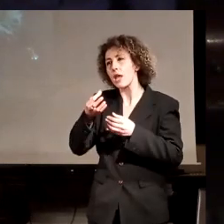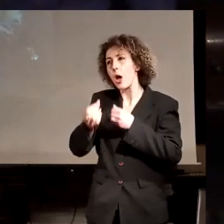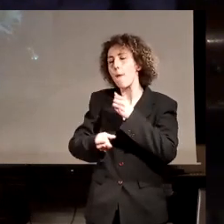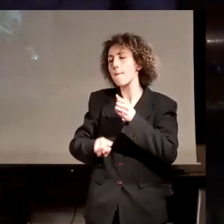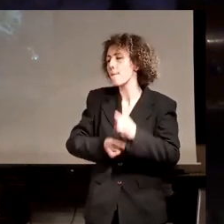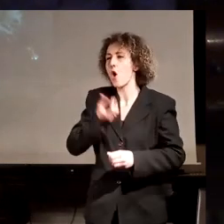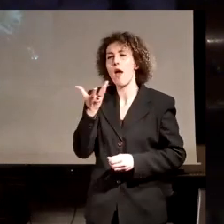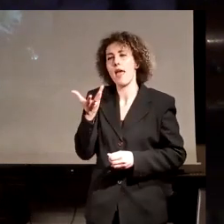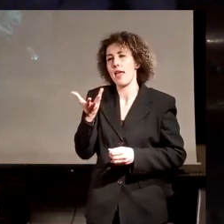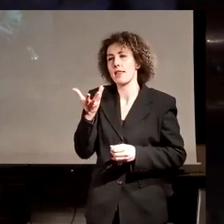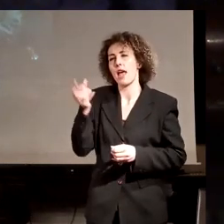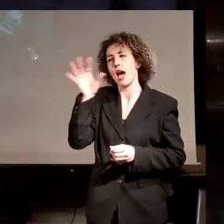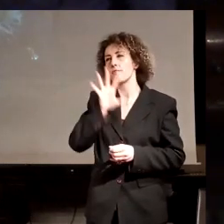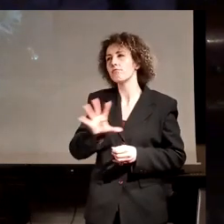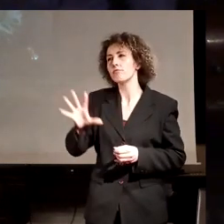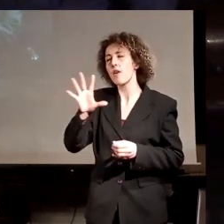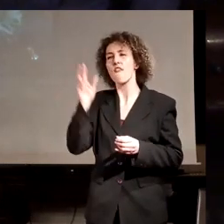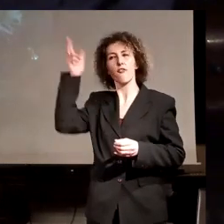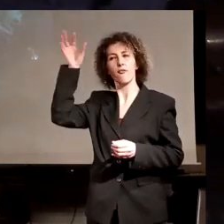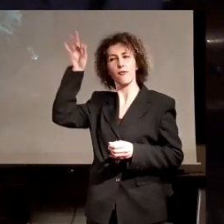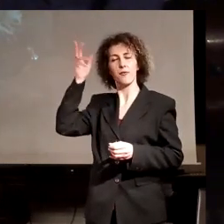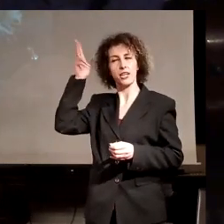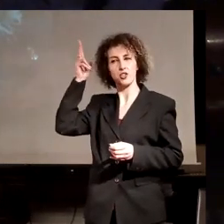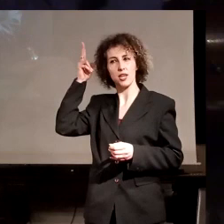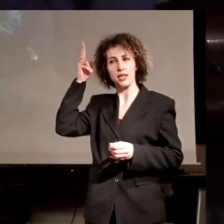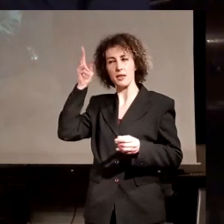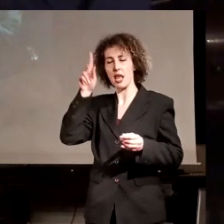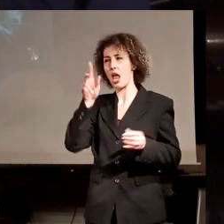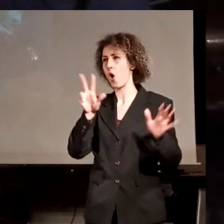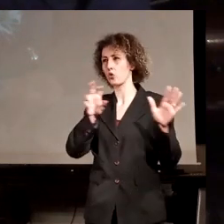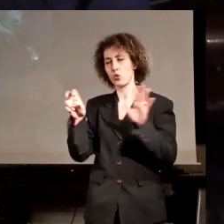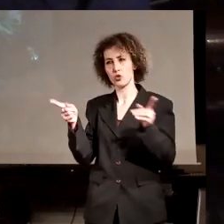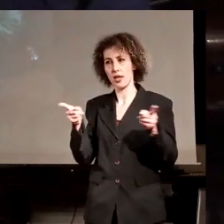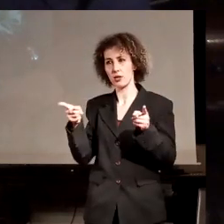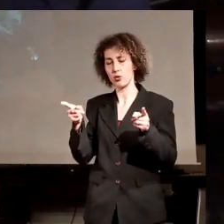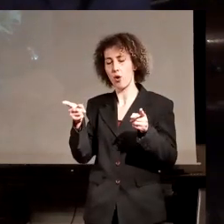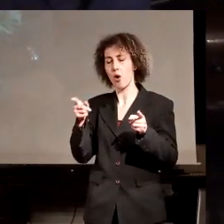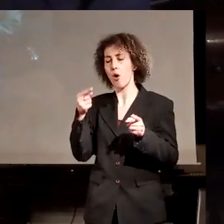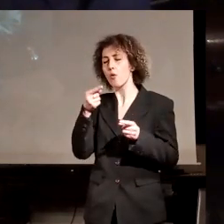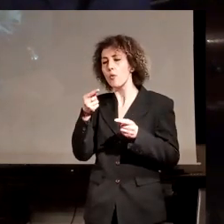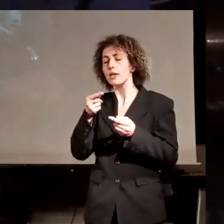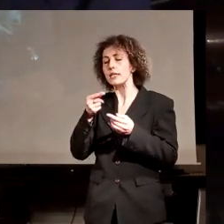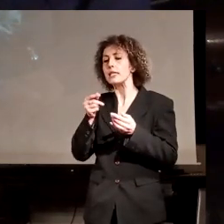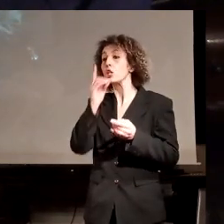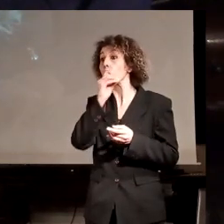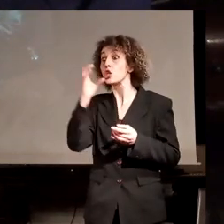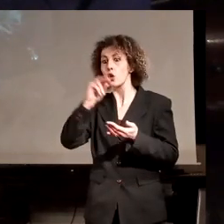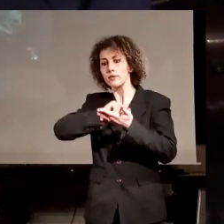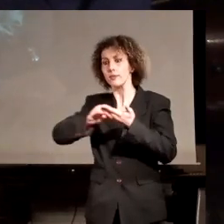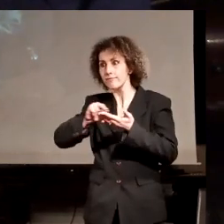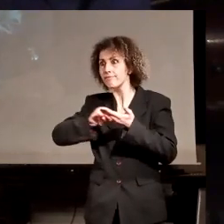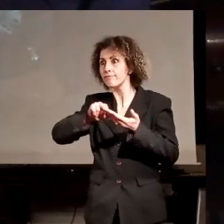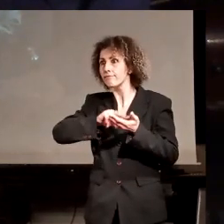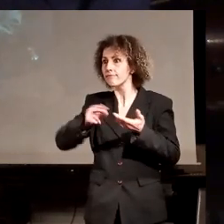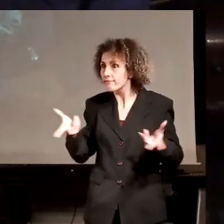francese dell'ottocento che si propone il compito apparentemente assurdo di riscrivere il chisciotte e di riscriverlo